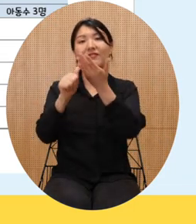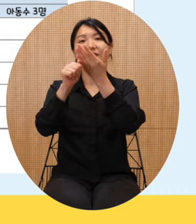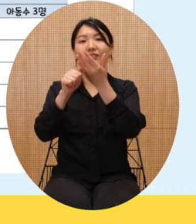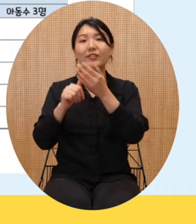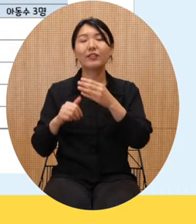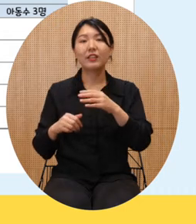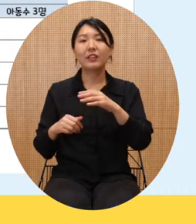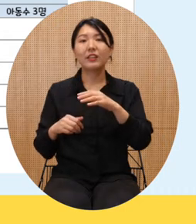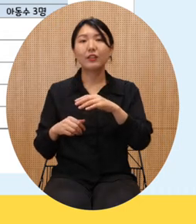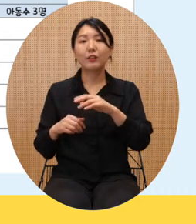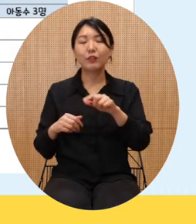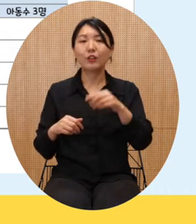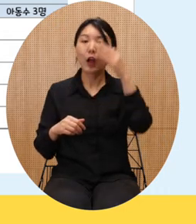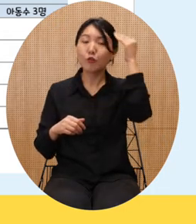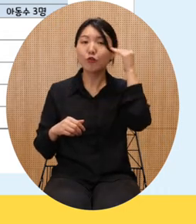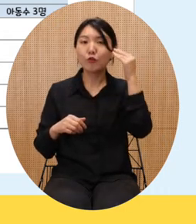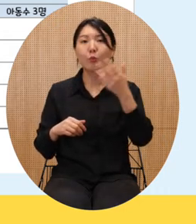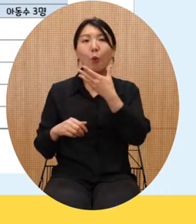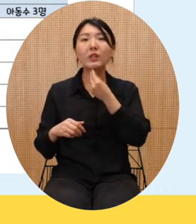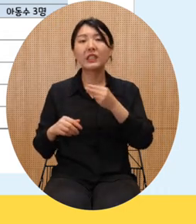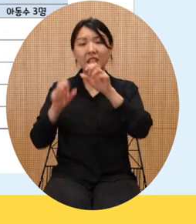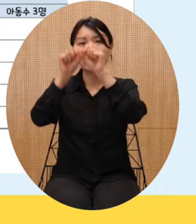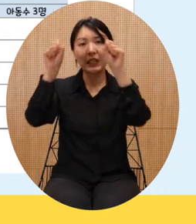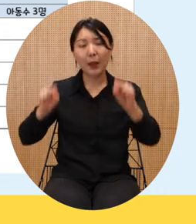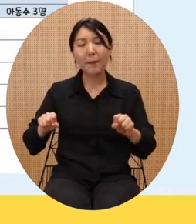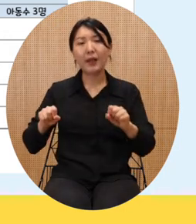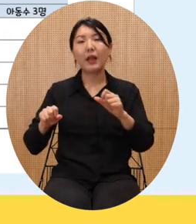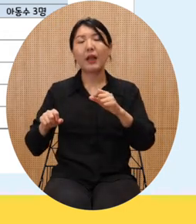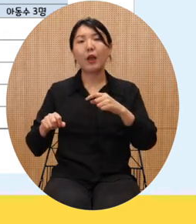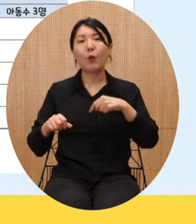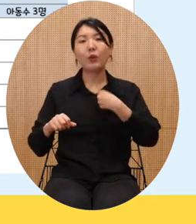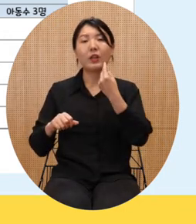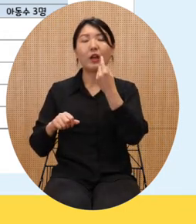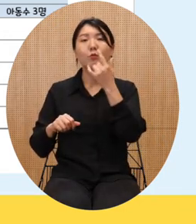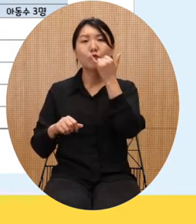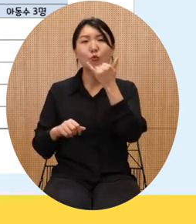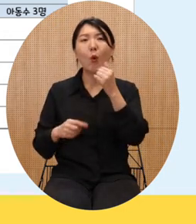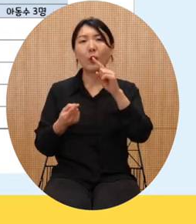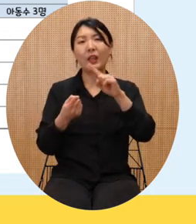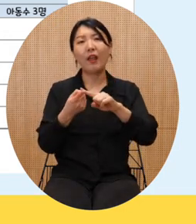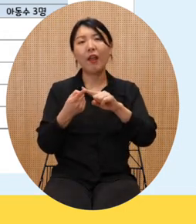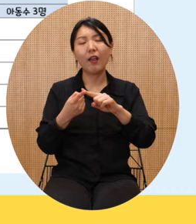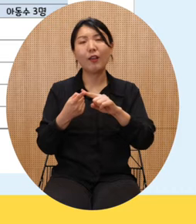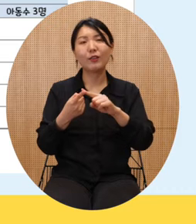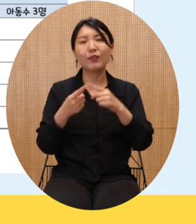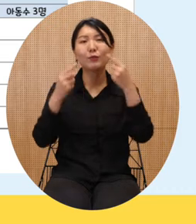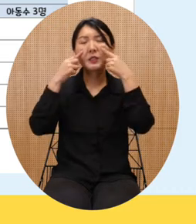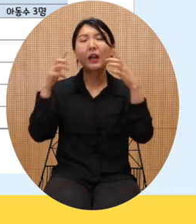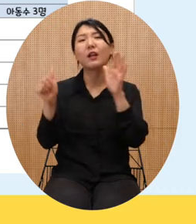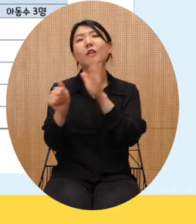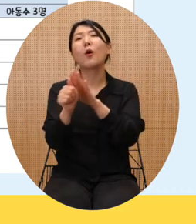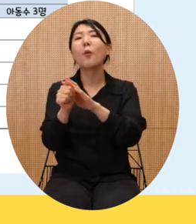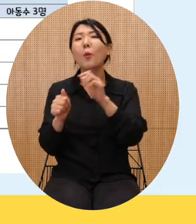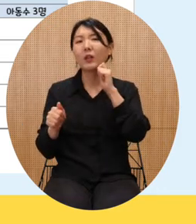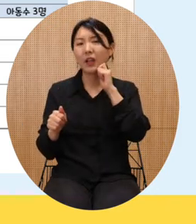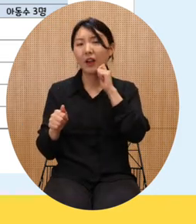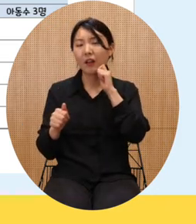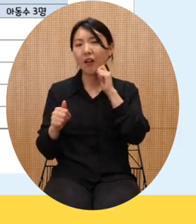이거는 우리나라 지금 복지체계가 한부모 가정에 대해서 제대로 지원하지 못하고